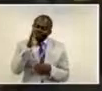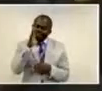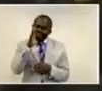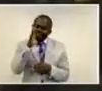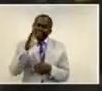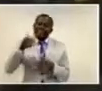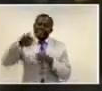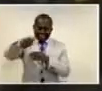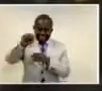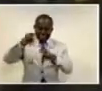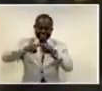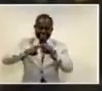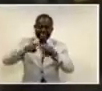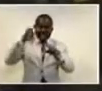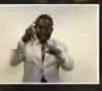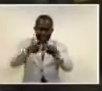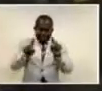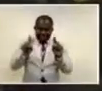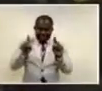ok genda wicarire ariko